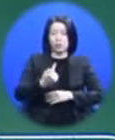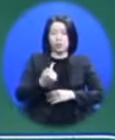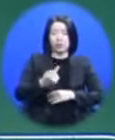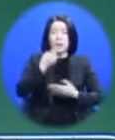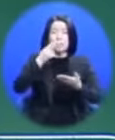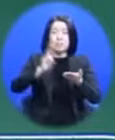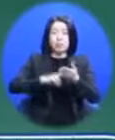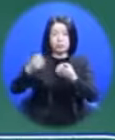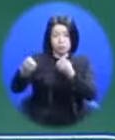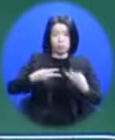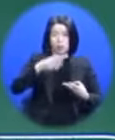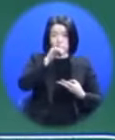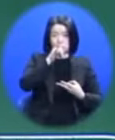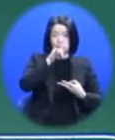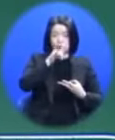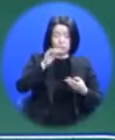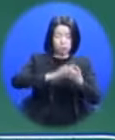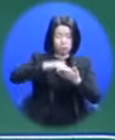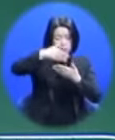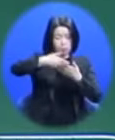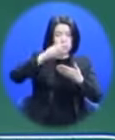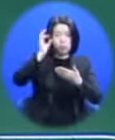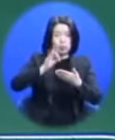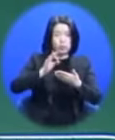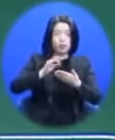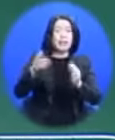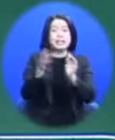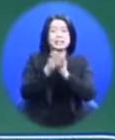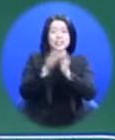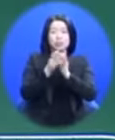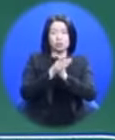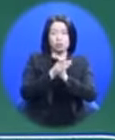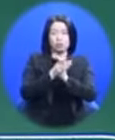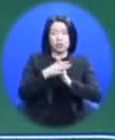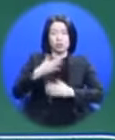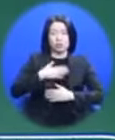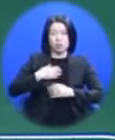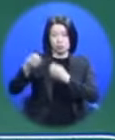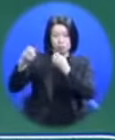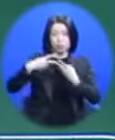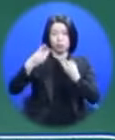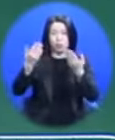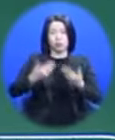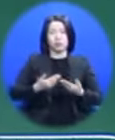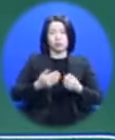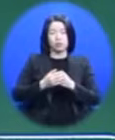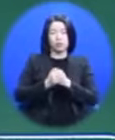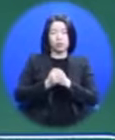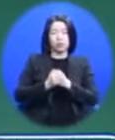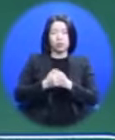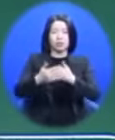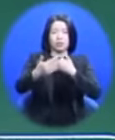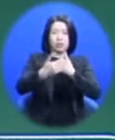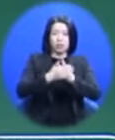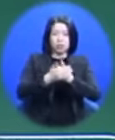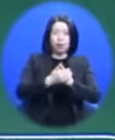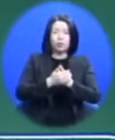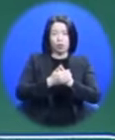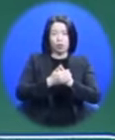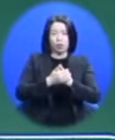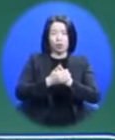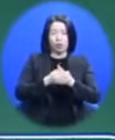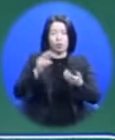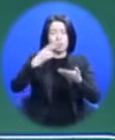편지가 하나 와 있었습니다. 그 편지를 열어보니까 친구에게서 저에게 보낸 편지인데 격려의 편지와